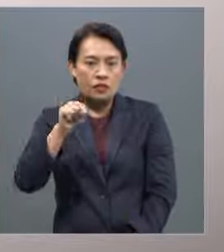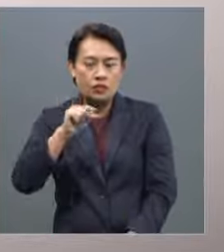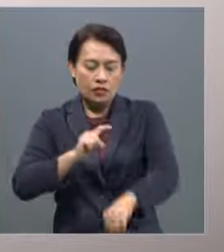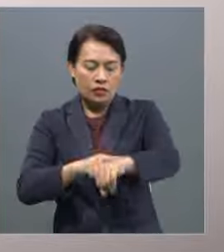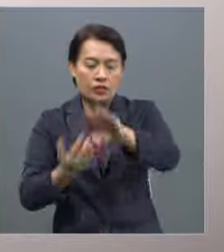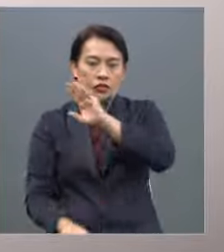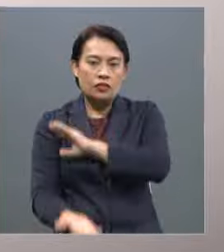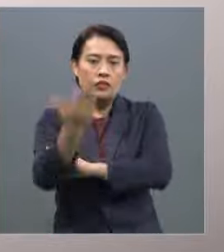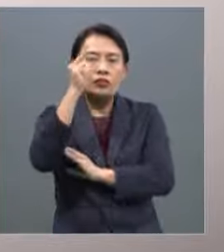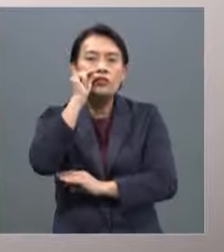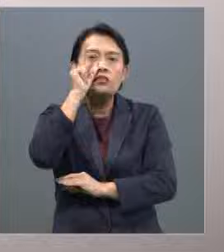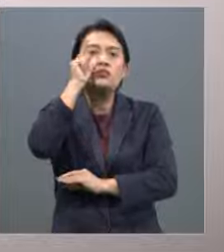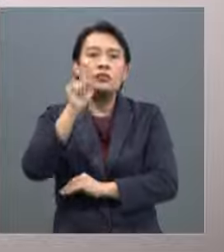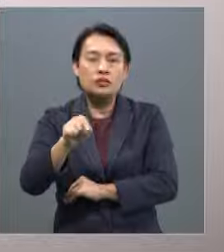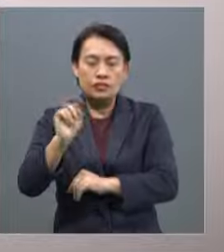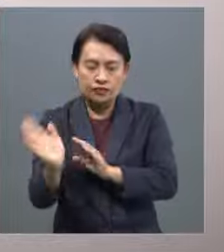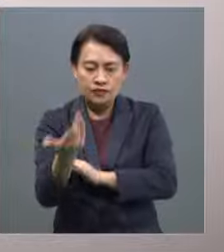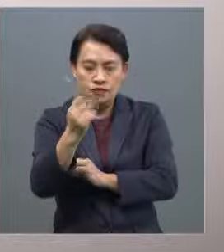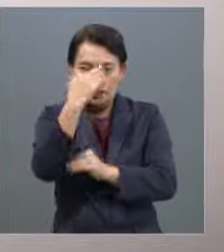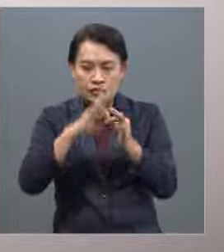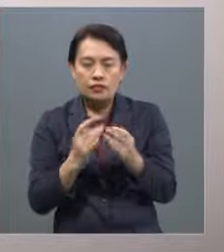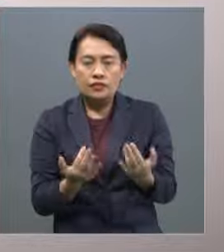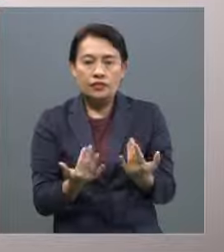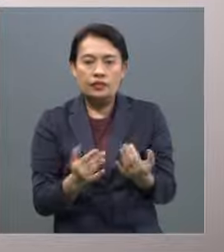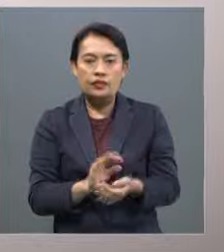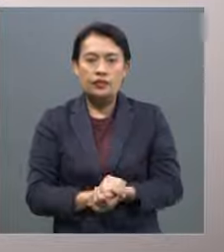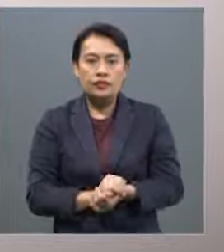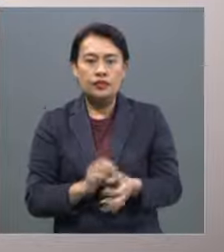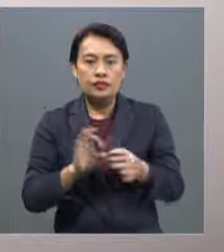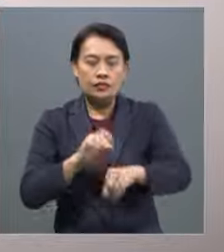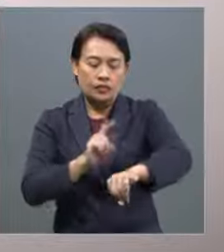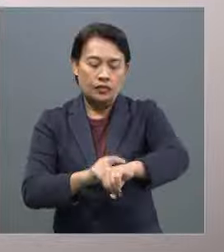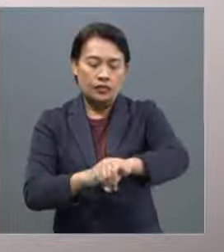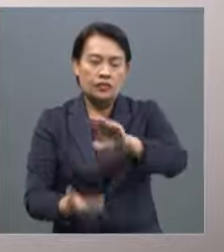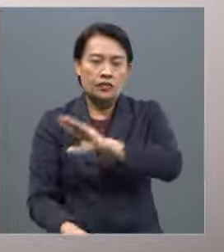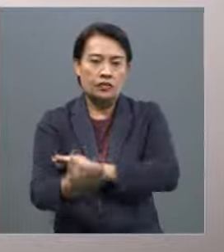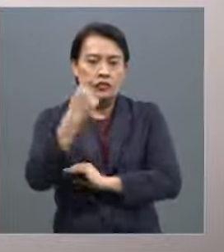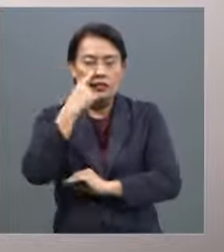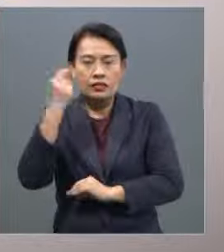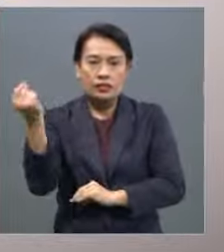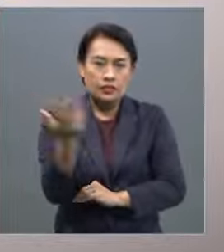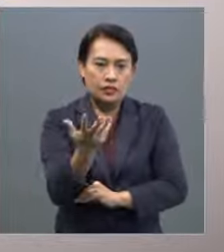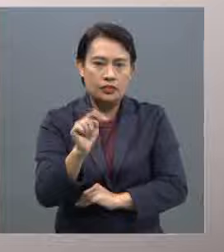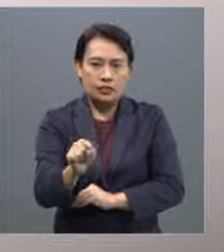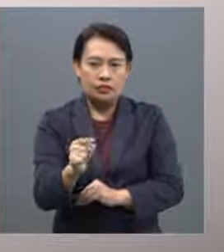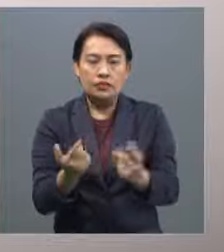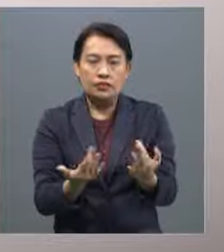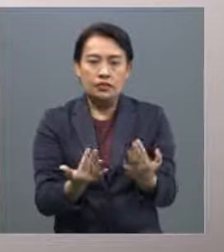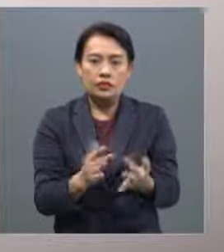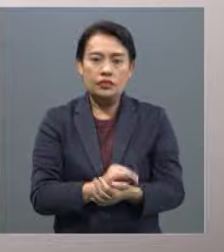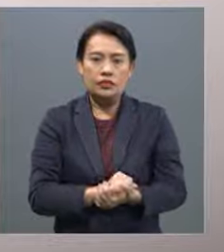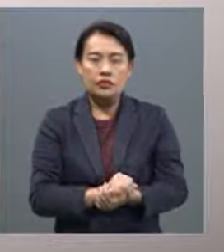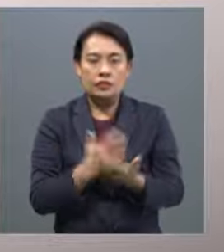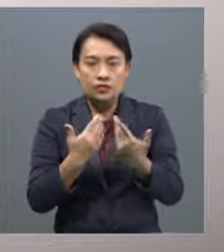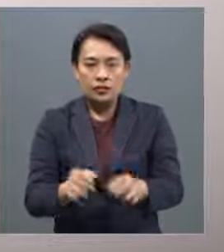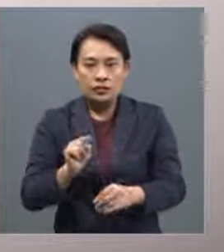โหตื่นก่อนไก่โหด้วยซ้ำเพราะไปรอคือกำหนดมันเช้าไง 5:00นเนี่ยนักข่าวก็ไปรอกันะอ่านะคะหลังจาก